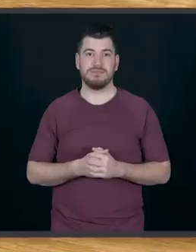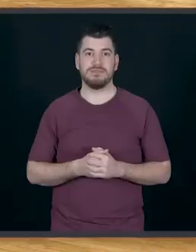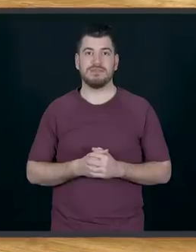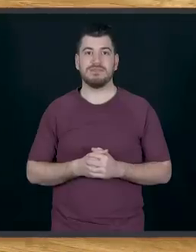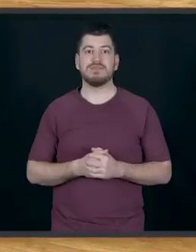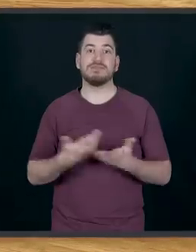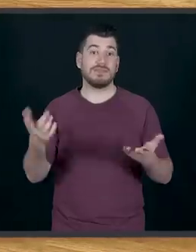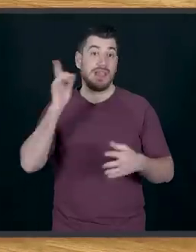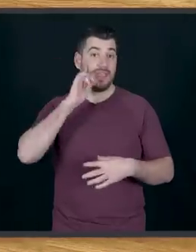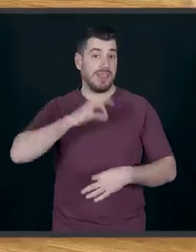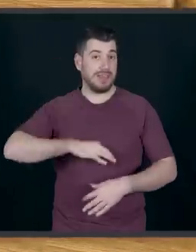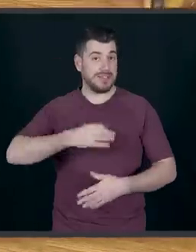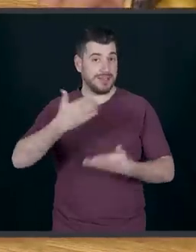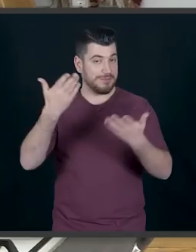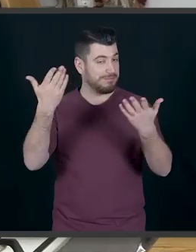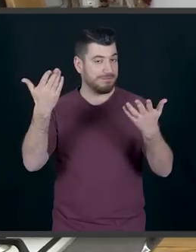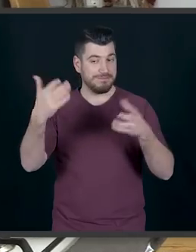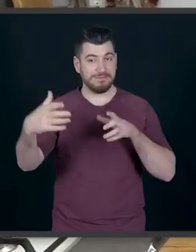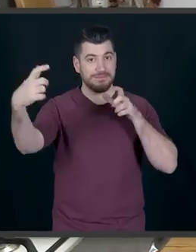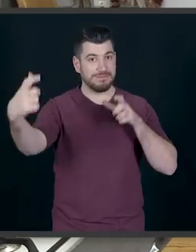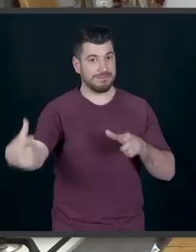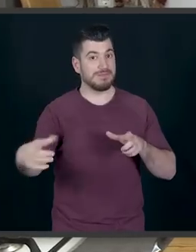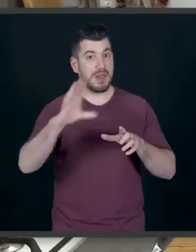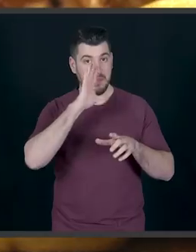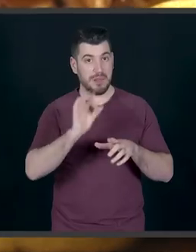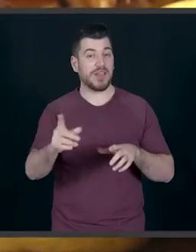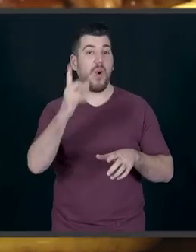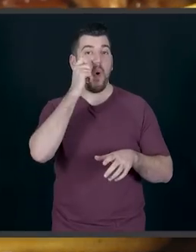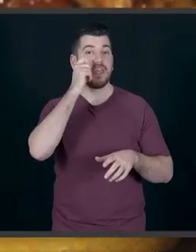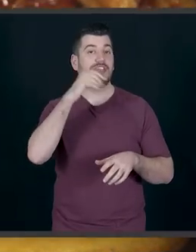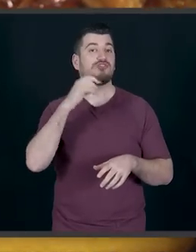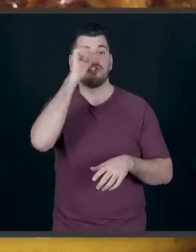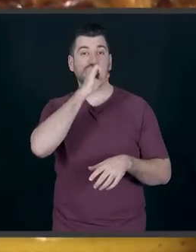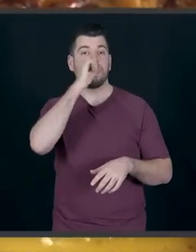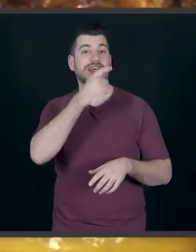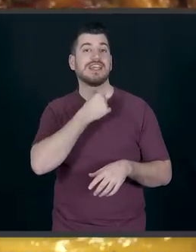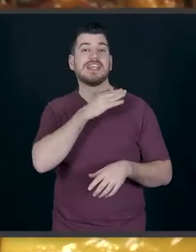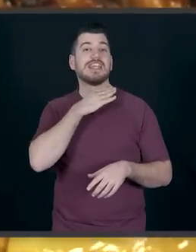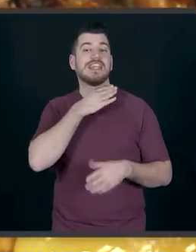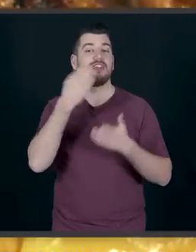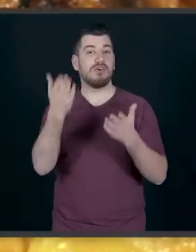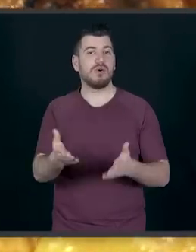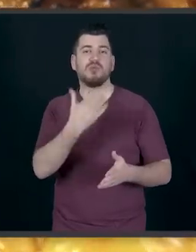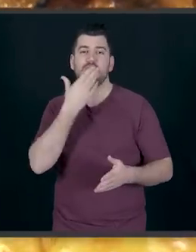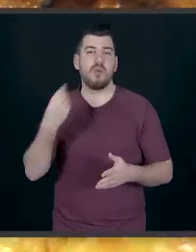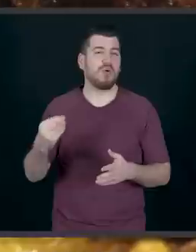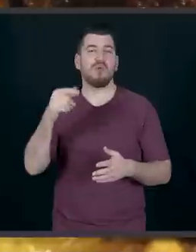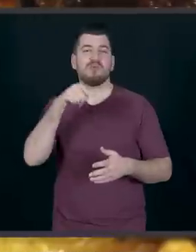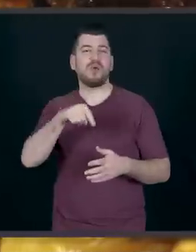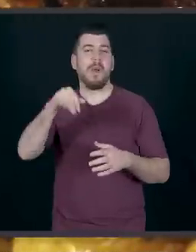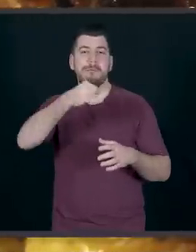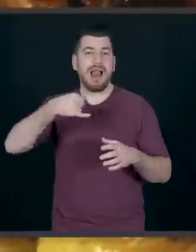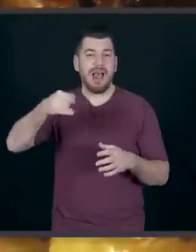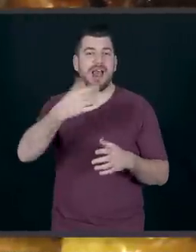Και από εδώ, κυρίες και κύριοι, είναι ο κύριος χοιρινός μας. Πιο ωραίο, το πιο μελένιο, το πιο